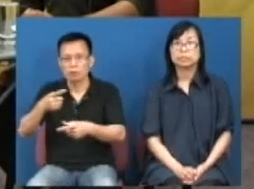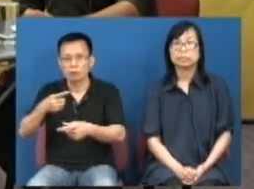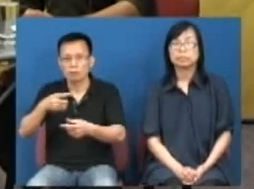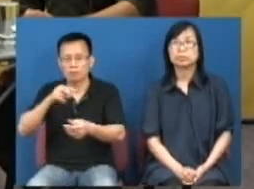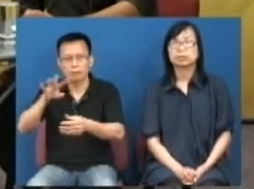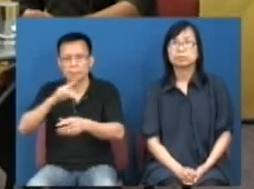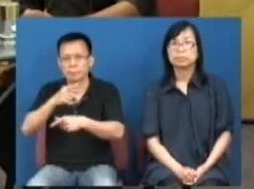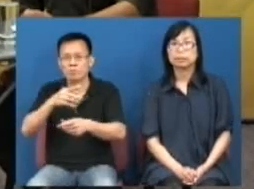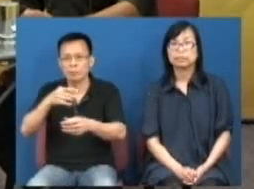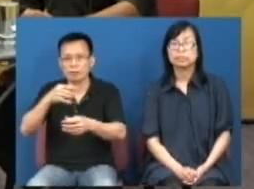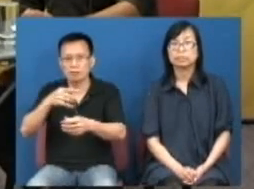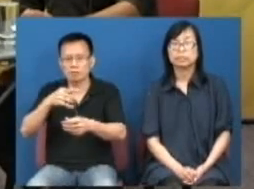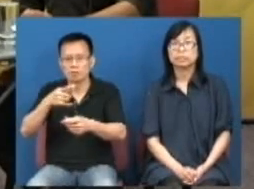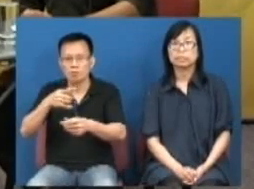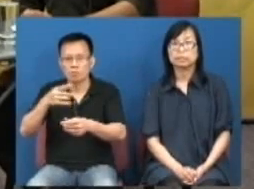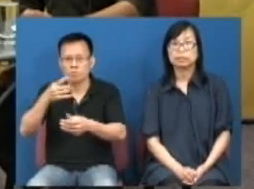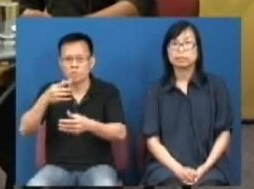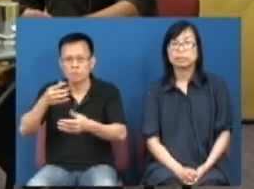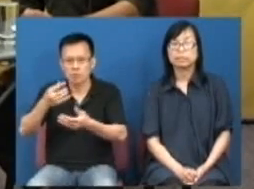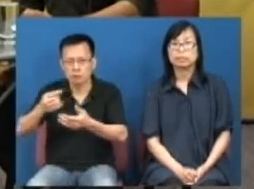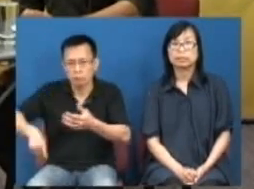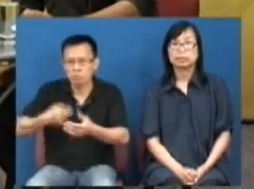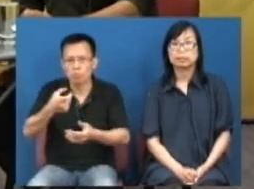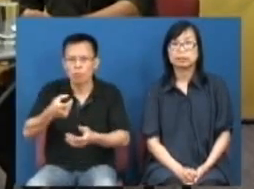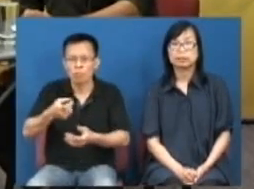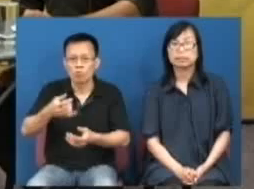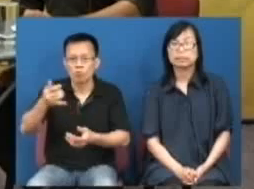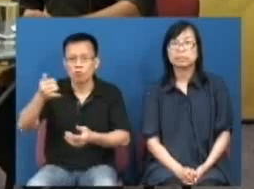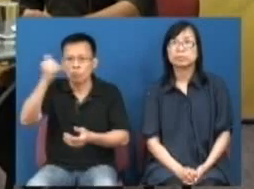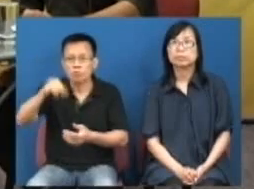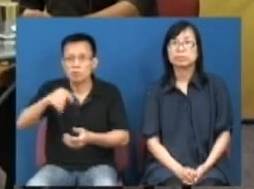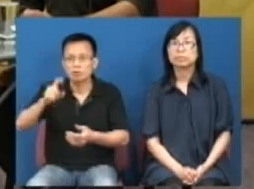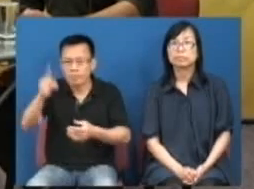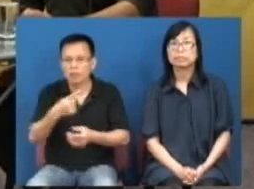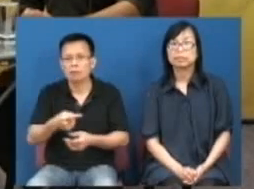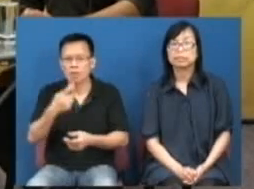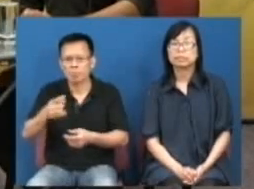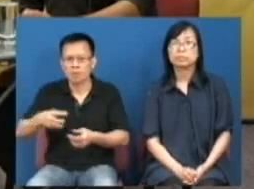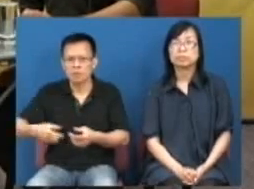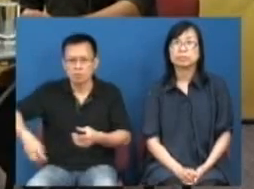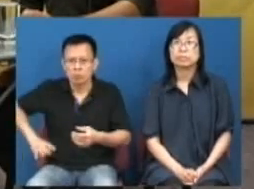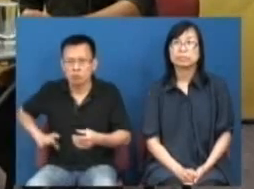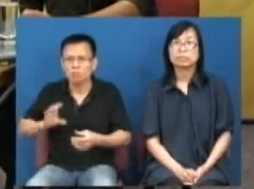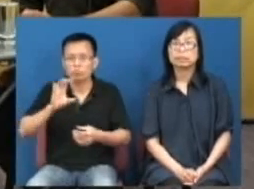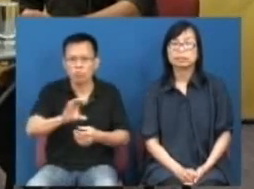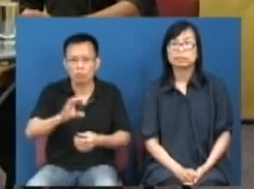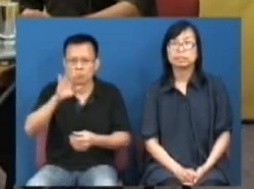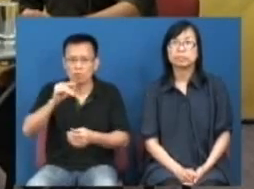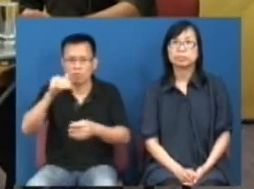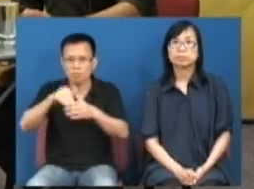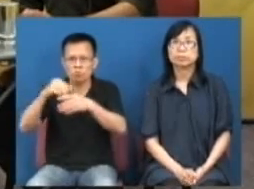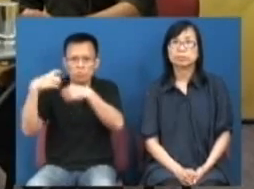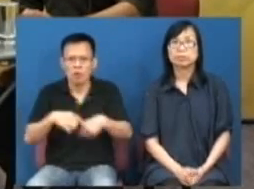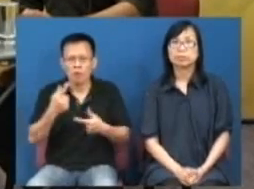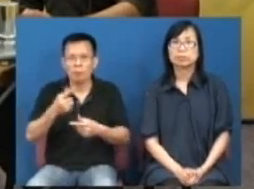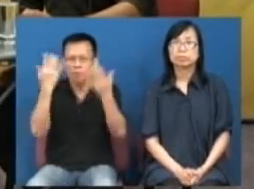喎，唔係咁樣噶嘛。同埋係咪使得錢多就等於佢當選咧？同埋有我哋又問啦，係咪佢喺呢啲平台上曝光多